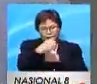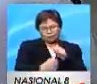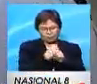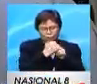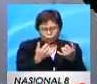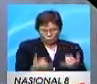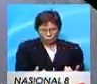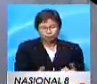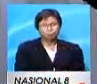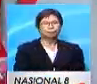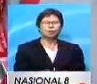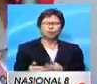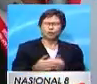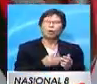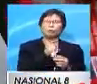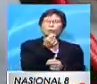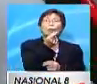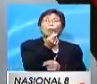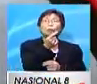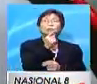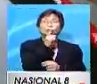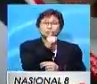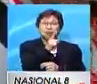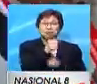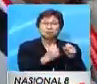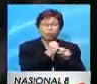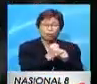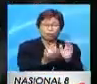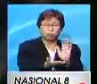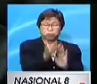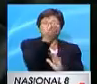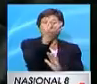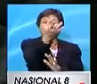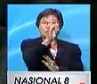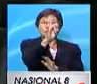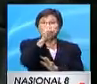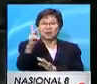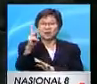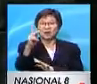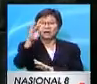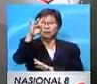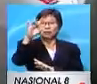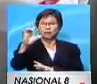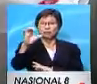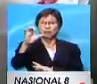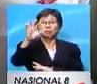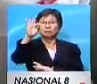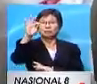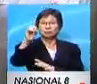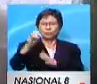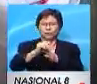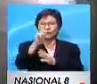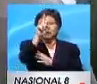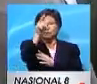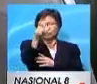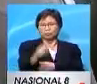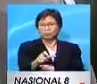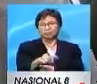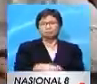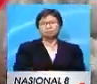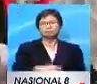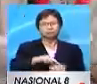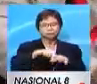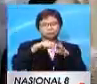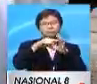ini walaupun kos sebenar Haji pada tahun ini meningkat kepada r8,890 seorang